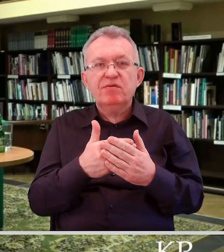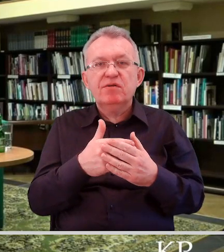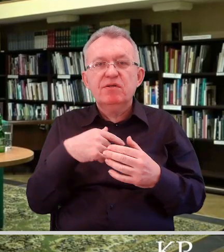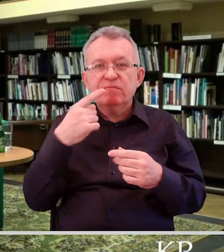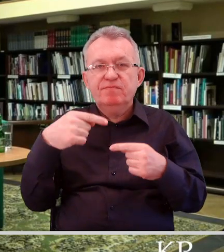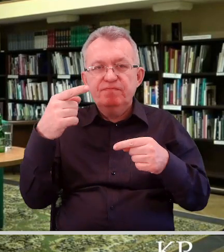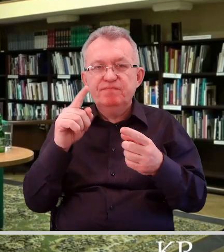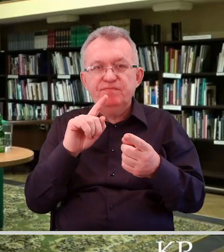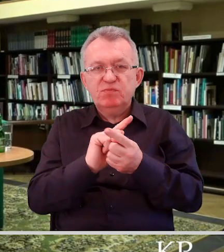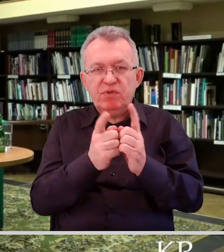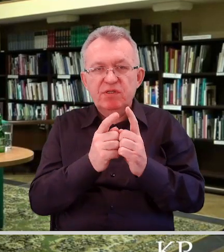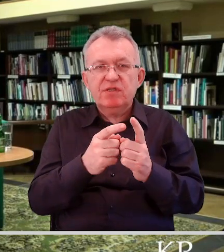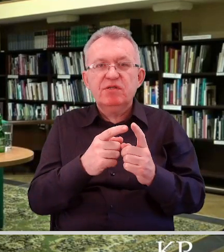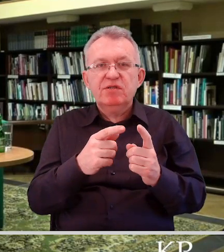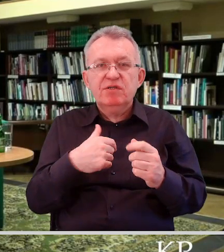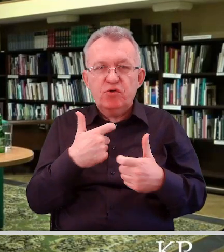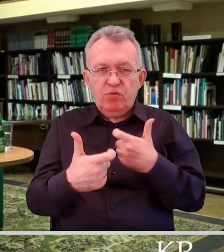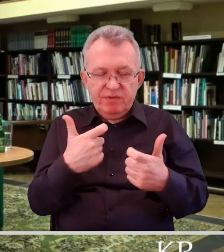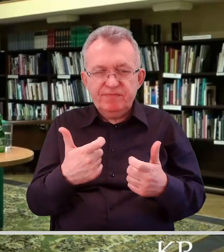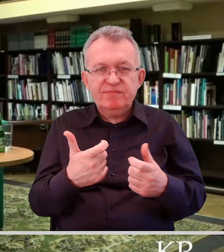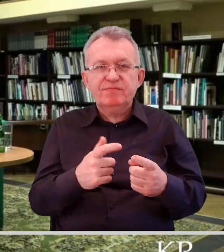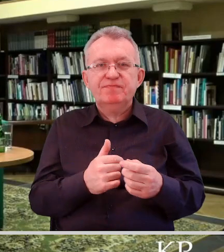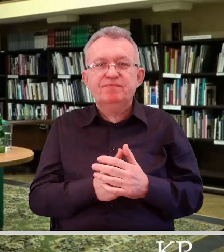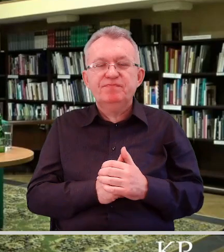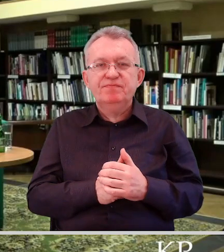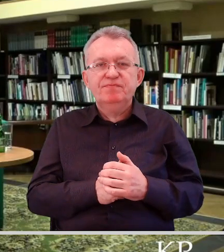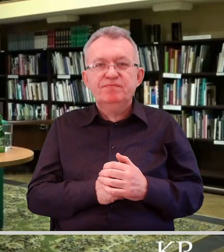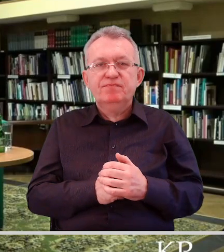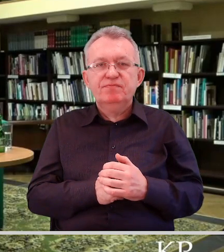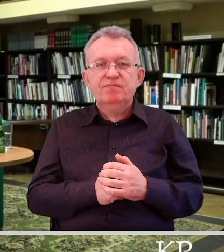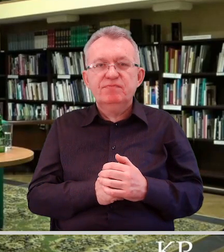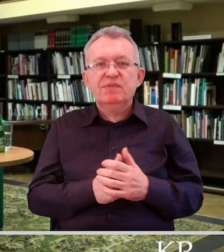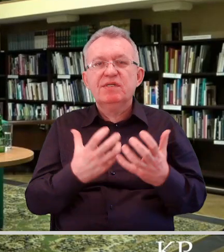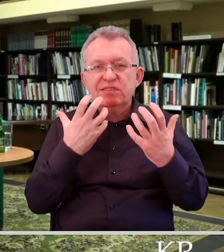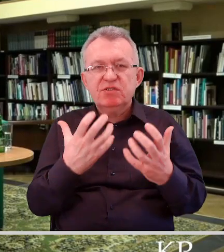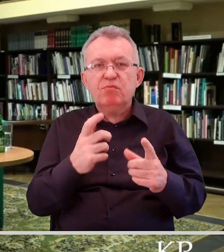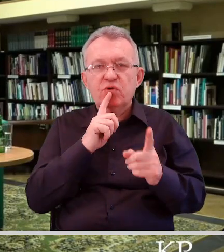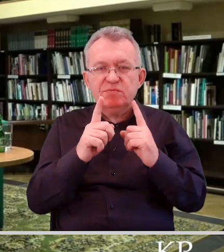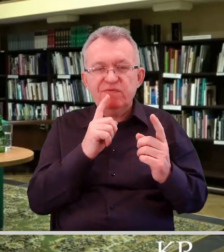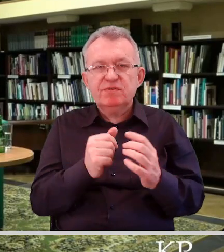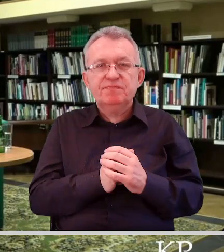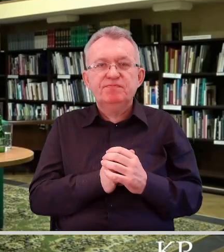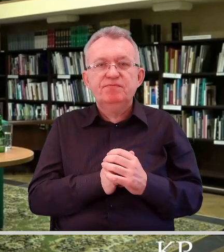intensywnością przed się wzięłam, jeśli tak można powiedzieć, bo chciałam o tym porozmawiać i